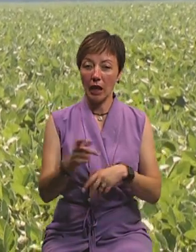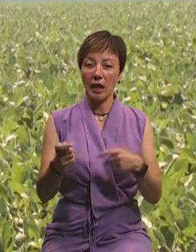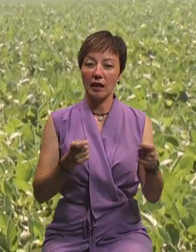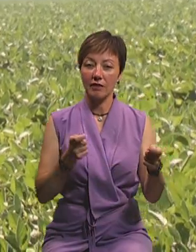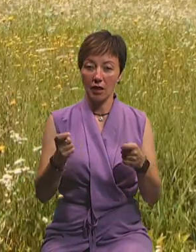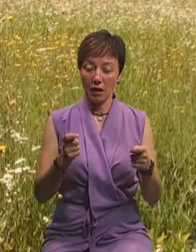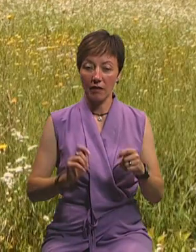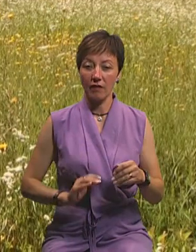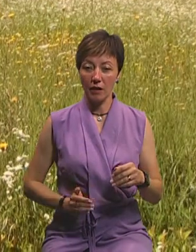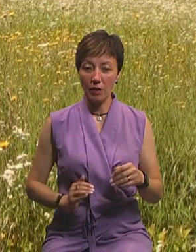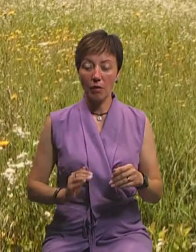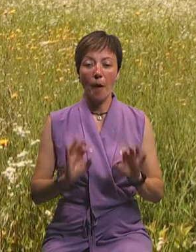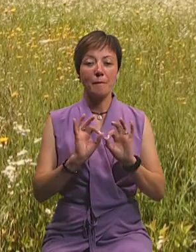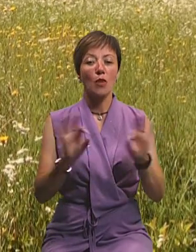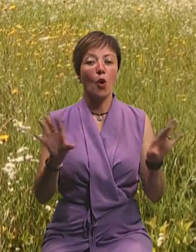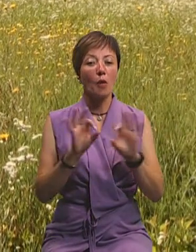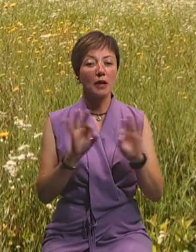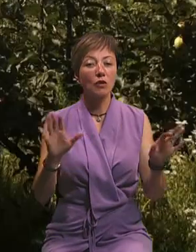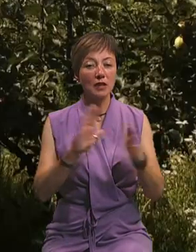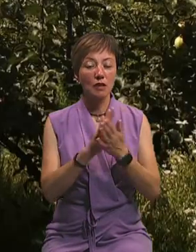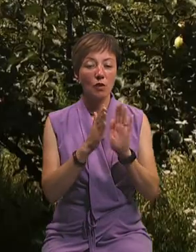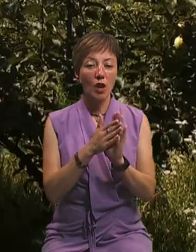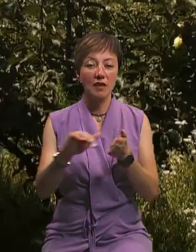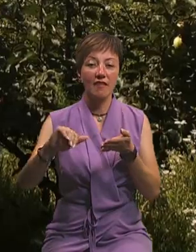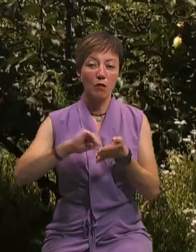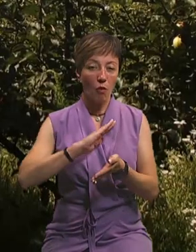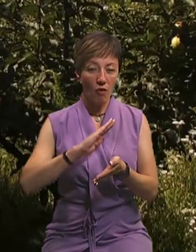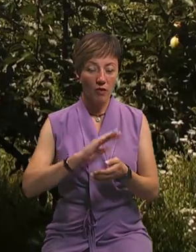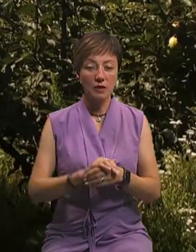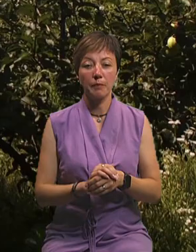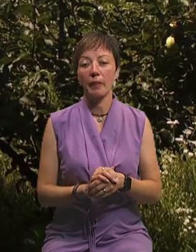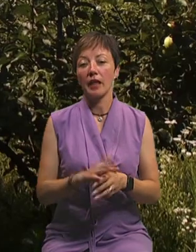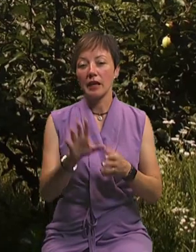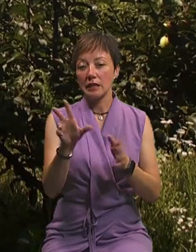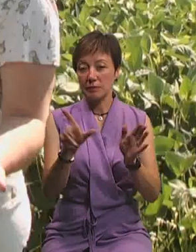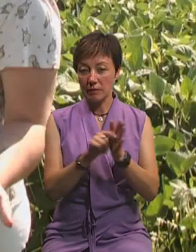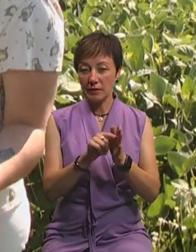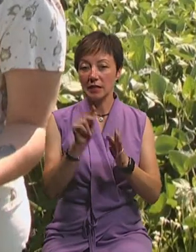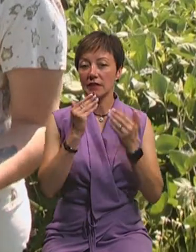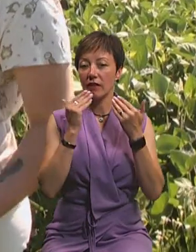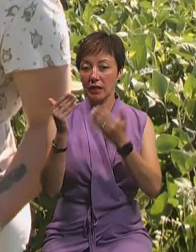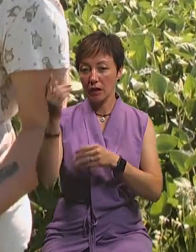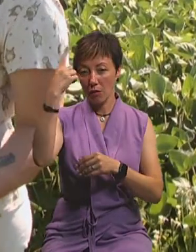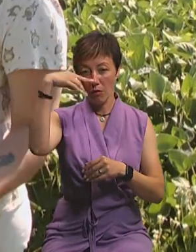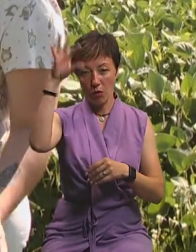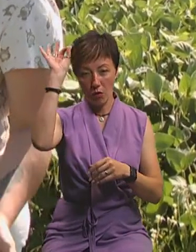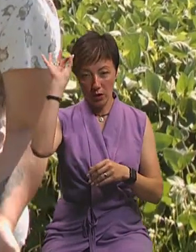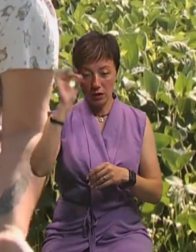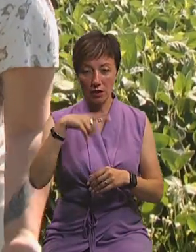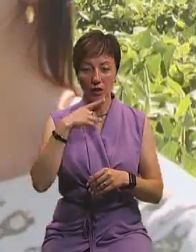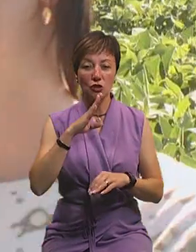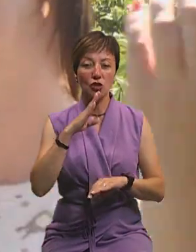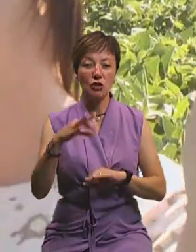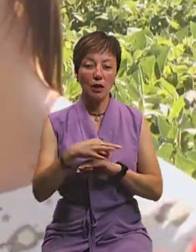кластеру прокоментувати нам ситуацію він відмовився парале зверненням до правоохоронних органів говорить Леся